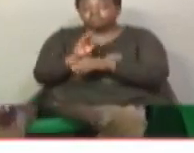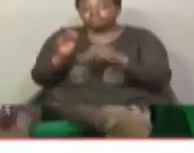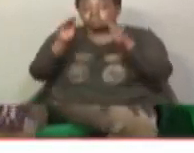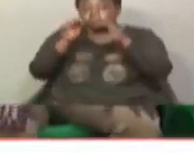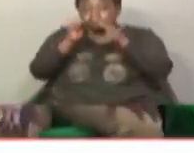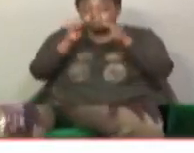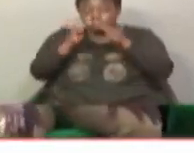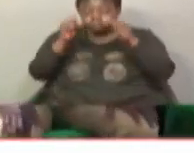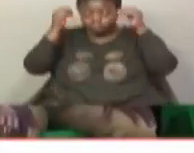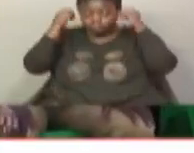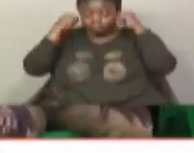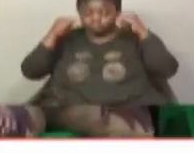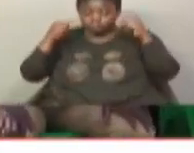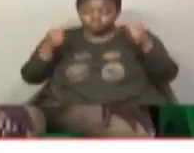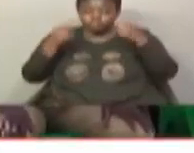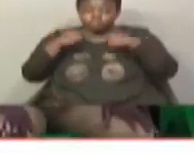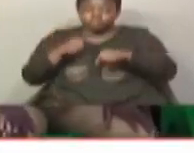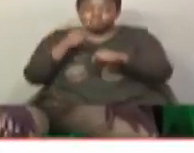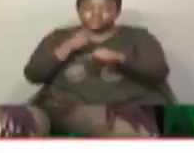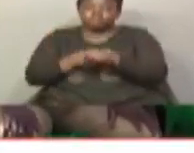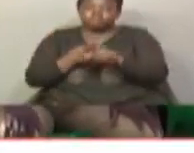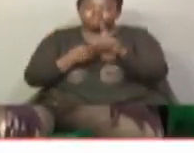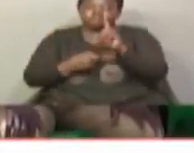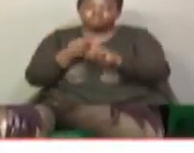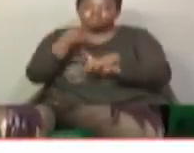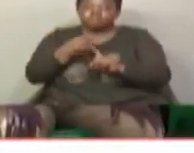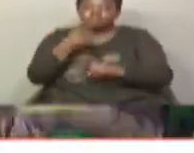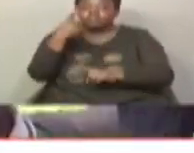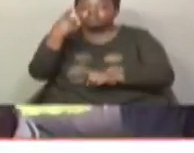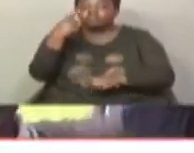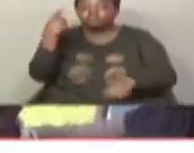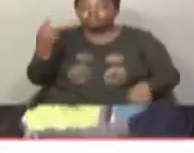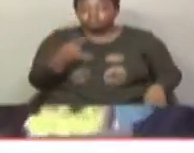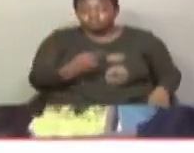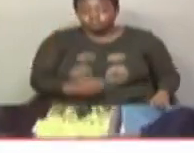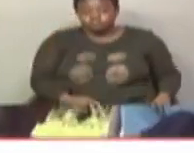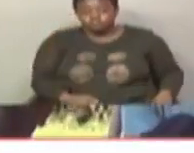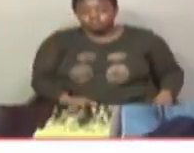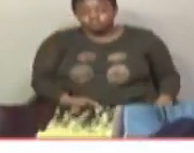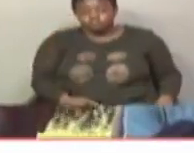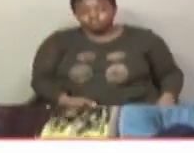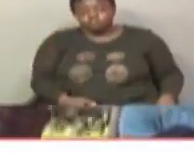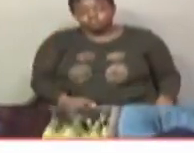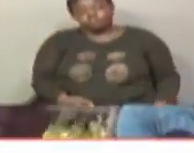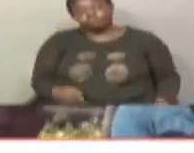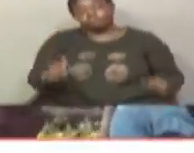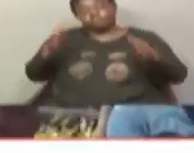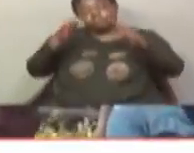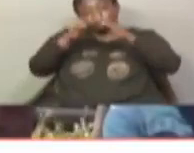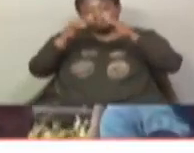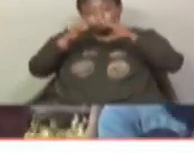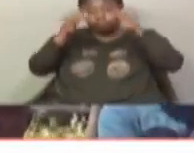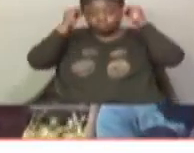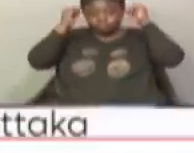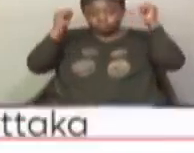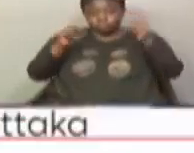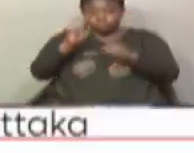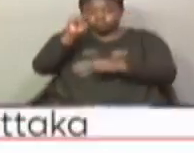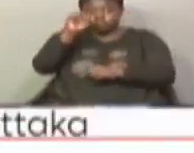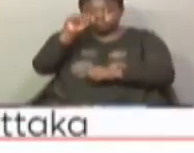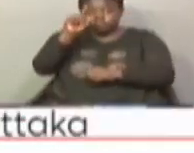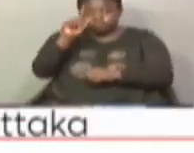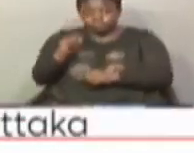pulezidenti bakikole mu bbanga lya mwezi gumu gwokka State House Anti Corruption Unit